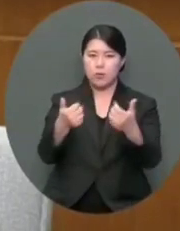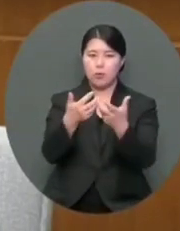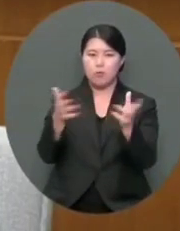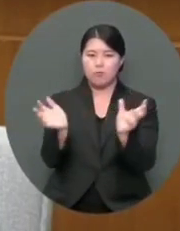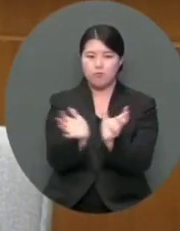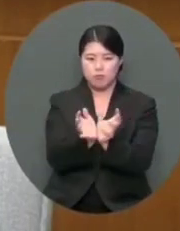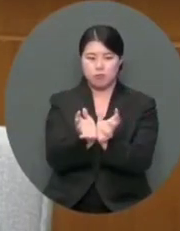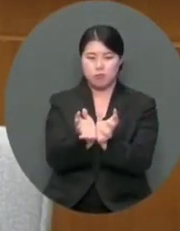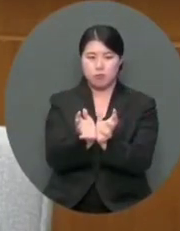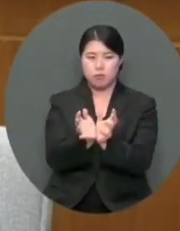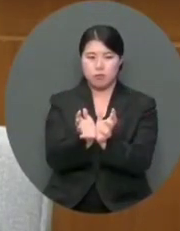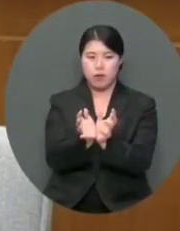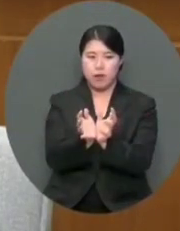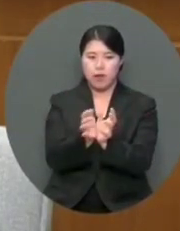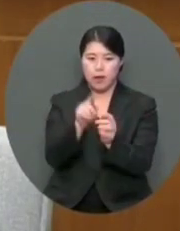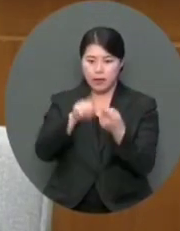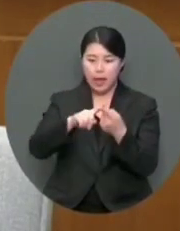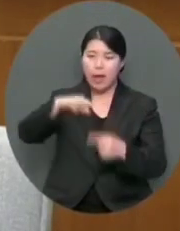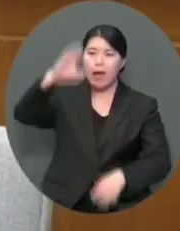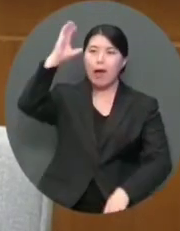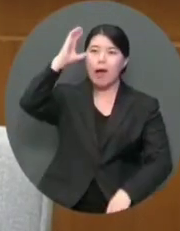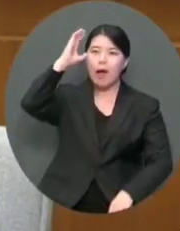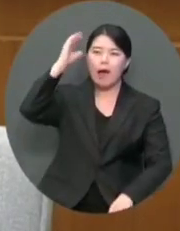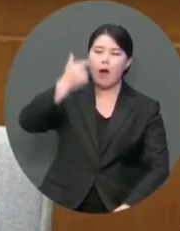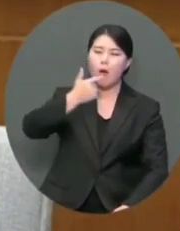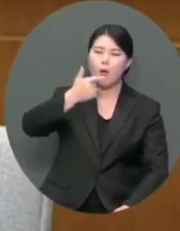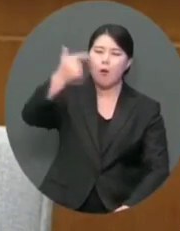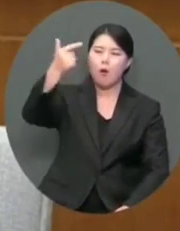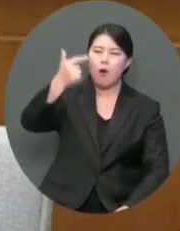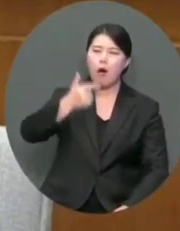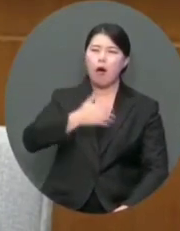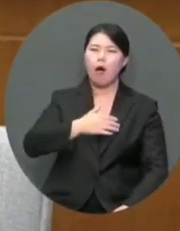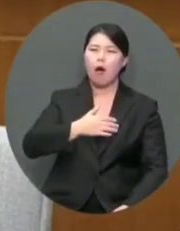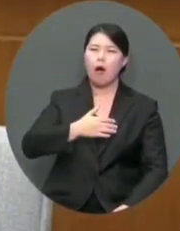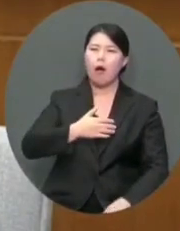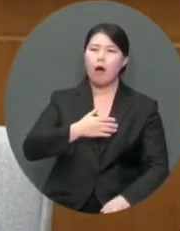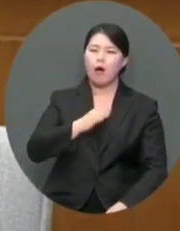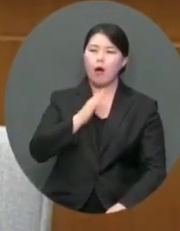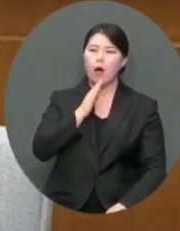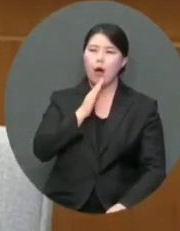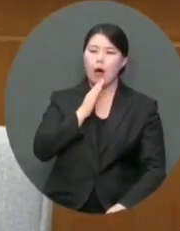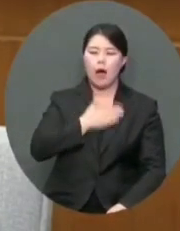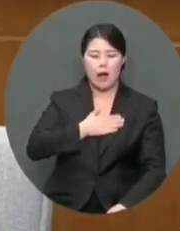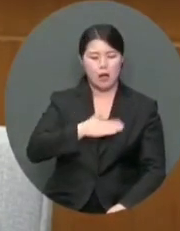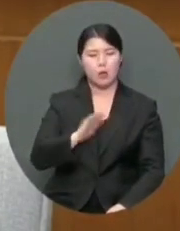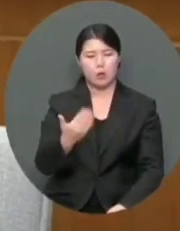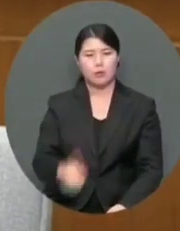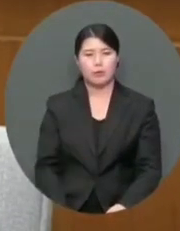전체에 거는 기대가 얼마나 크고 절실한지 깨달았습니다.